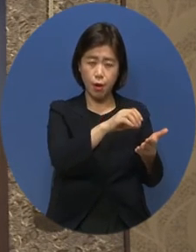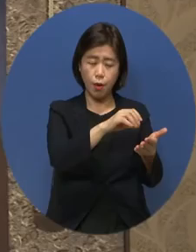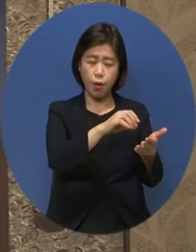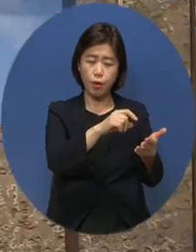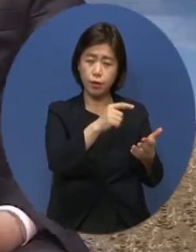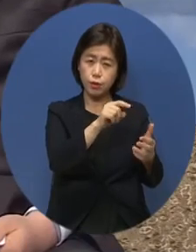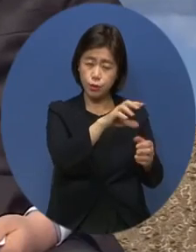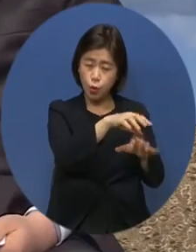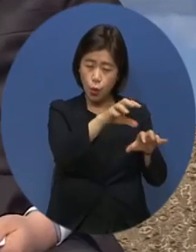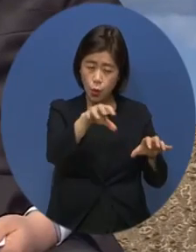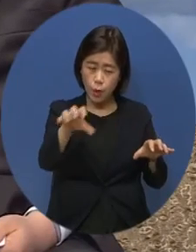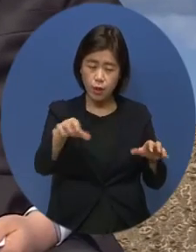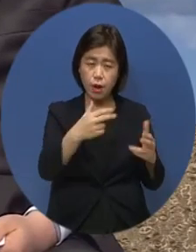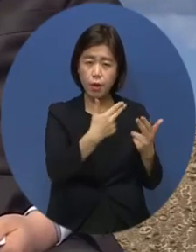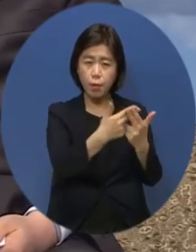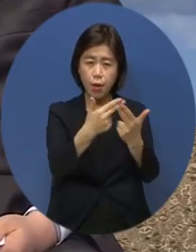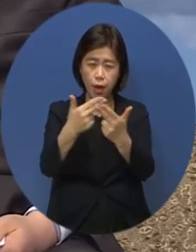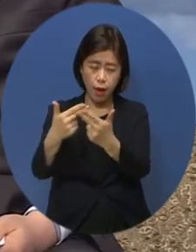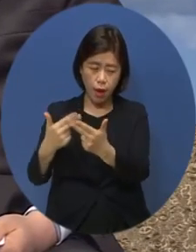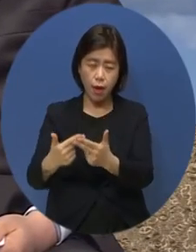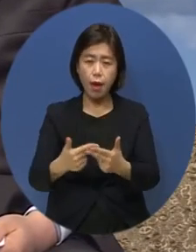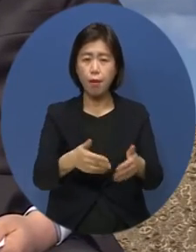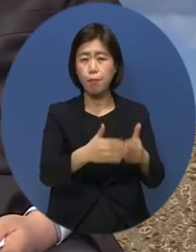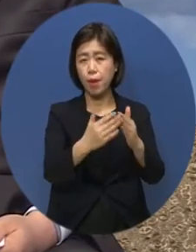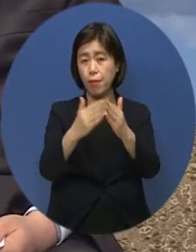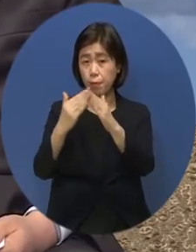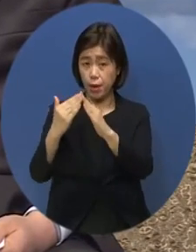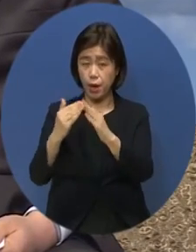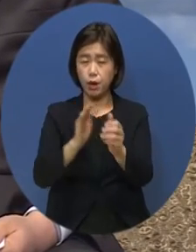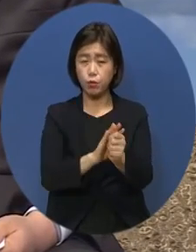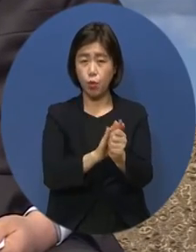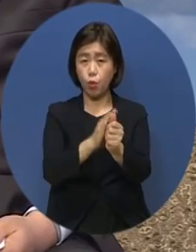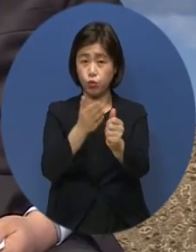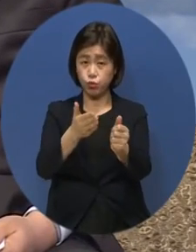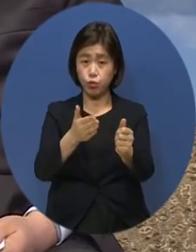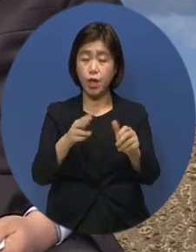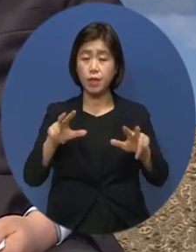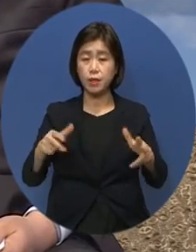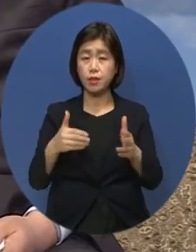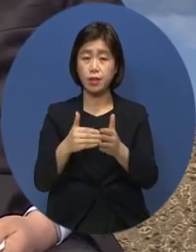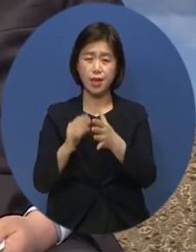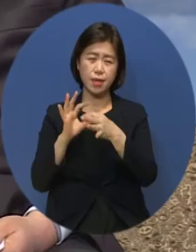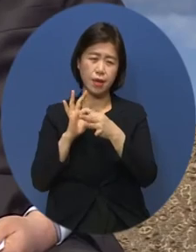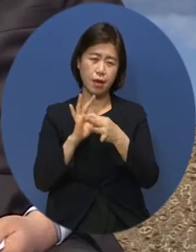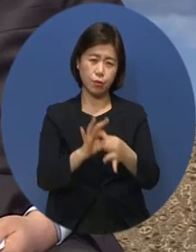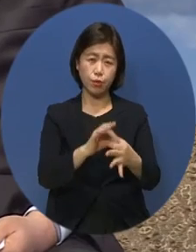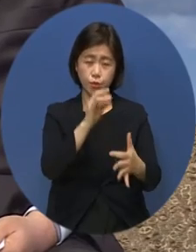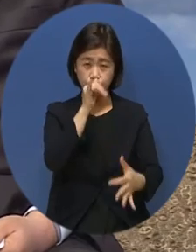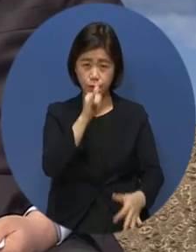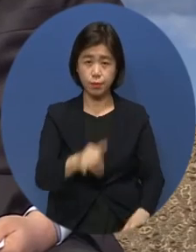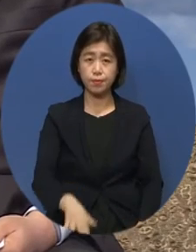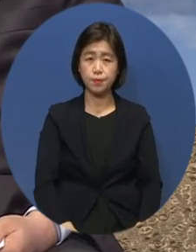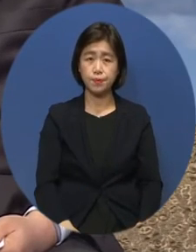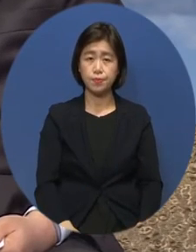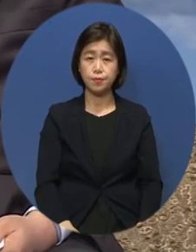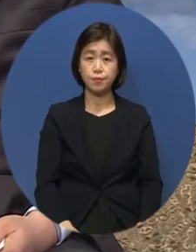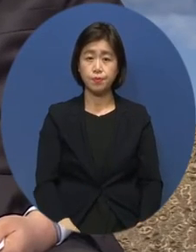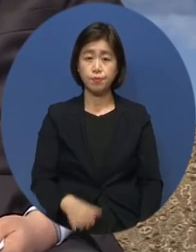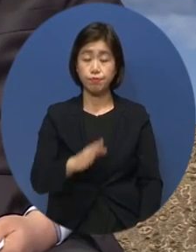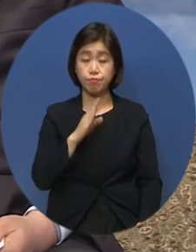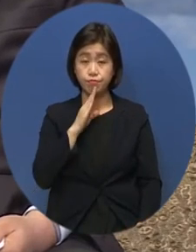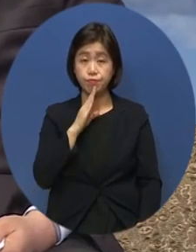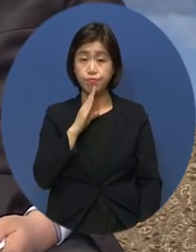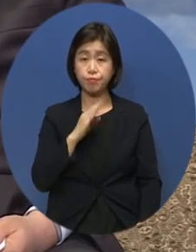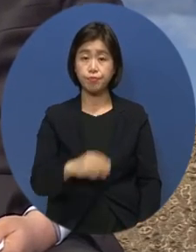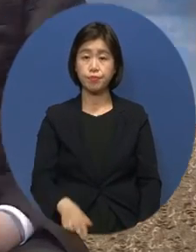1동과 아니네요 4 에러가 있었습니다 그럼 계속해서 지금까지도 이어져 오고 있네요 4 지금까지 하고 있는 국가도